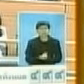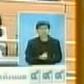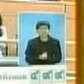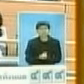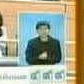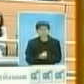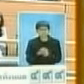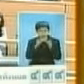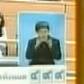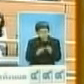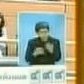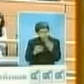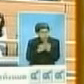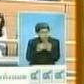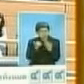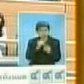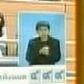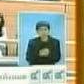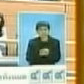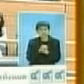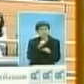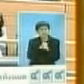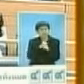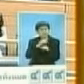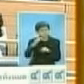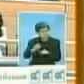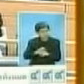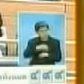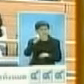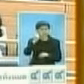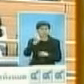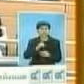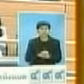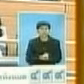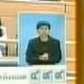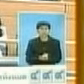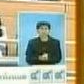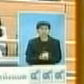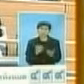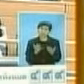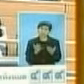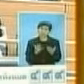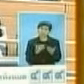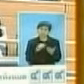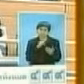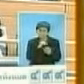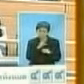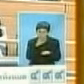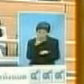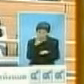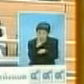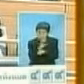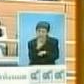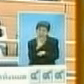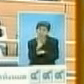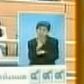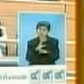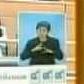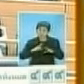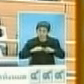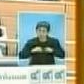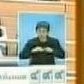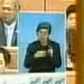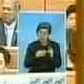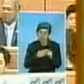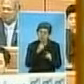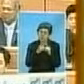ผมอยากพูดประเด็นนี้ผมอยากพูดประเด็นนี้ว่าเราไม่มีคนแบบคนสุดเทพอยู่ไหนรัฐบาลนี้ไงสมมติคุณเฉลิมเนี่ยคุณเฉลิมก็จะไปพูดแต่ว่าจะ